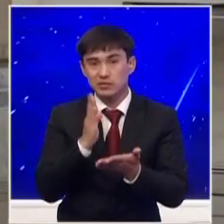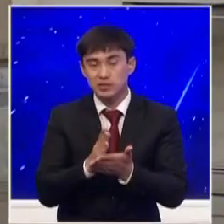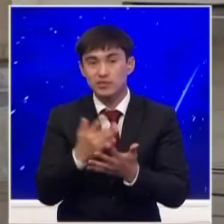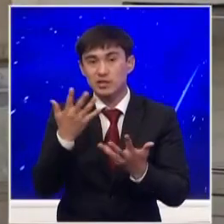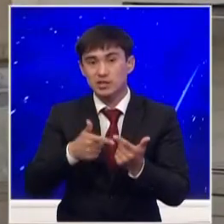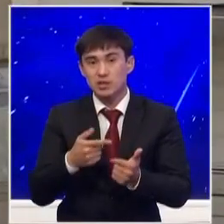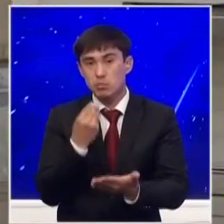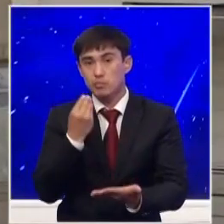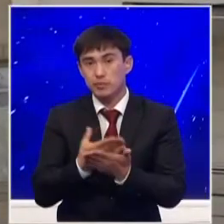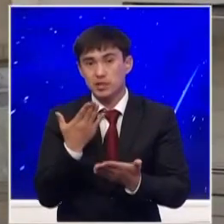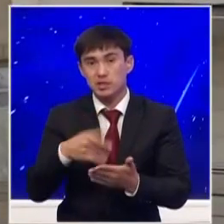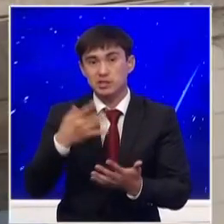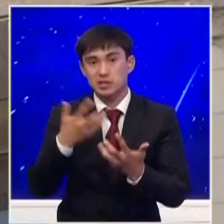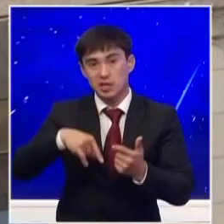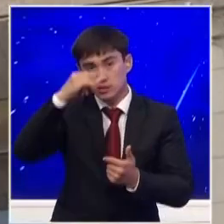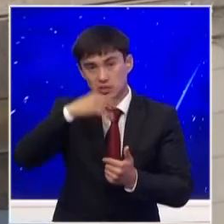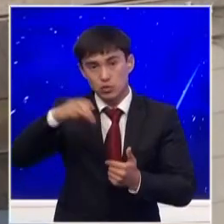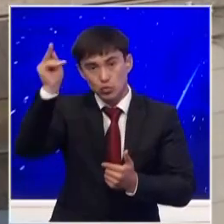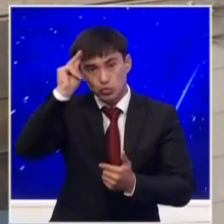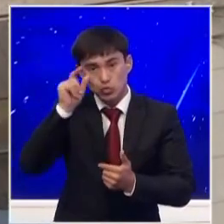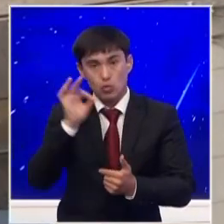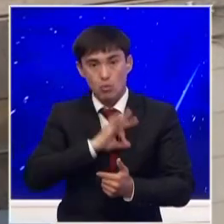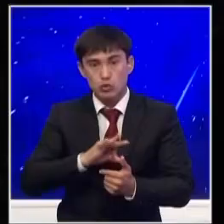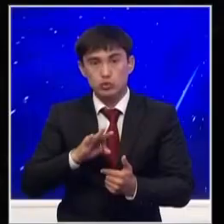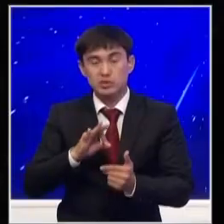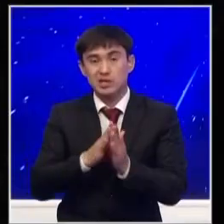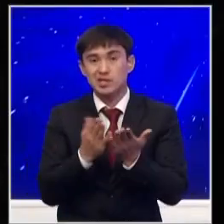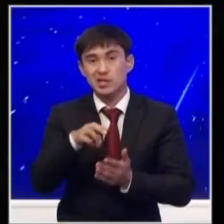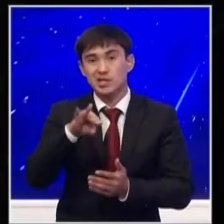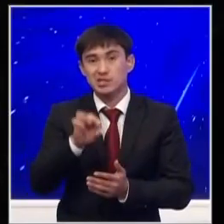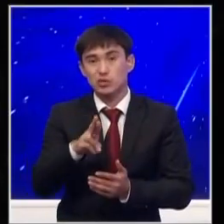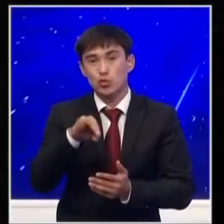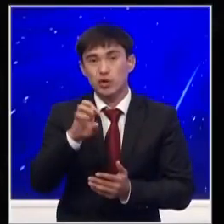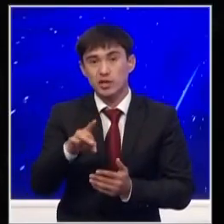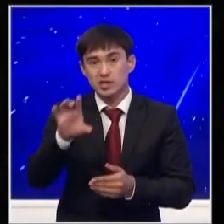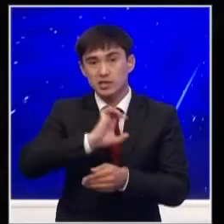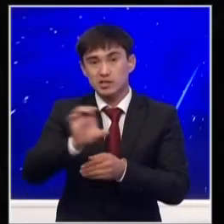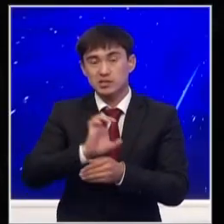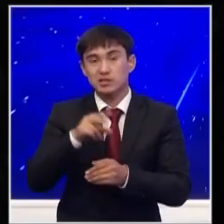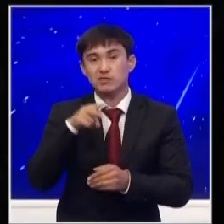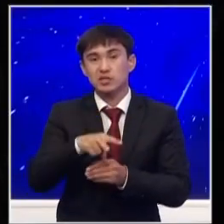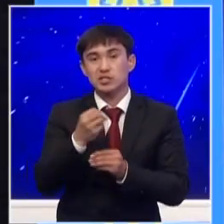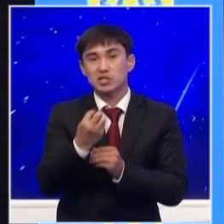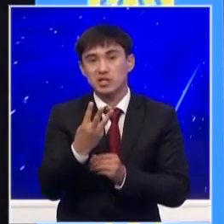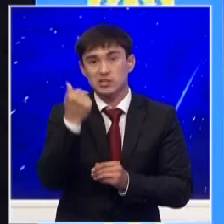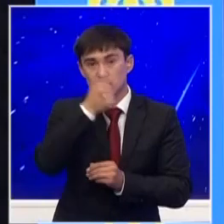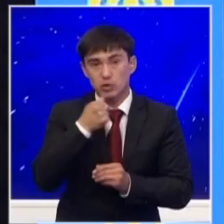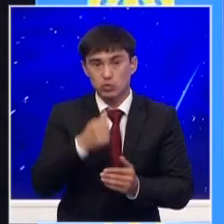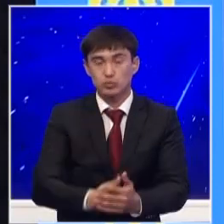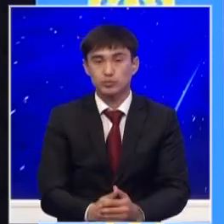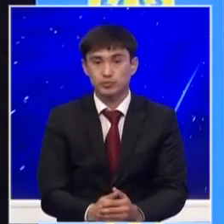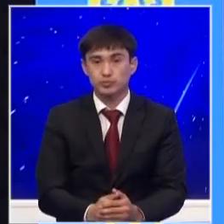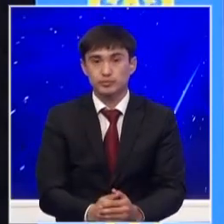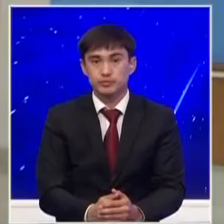большой ценностью среди казахстанских ученых пользуется книга «Тезек Торе», изданная в 2013 году.